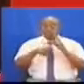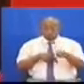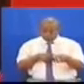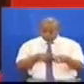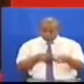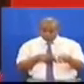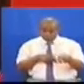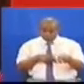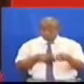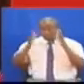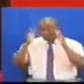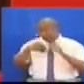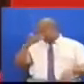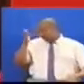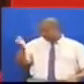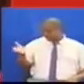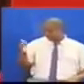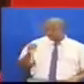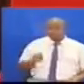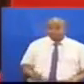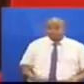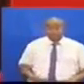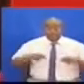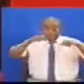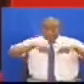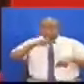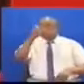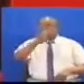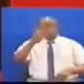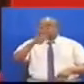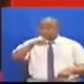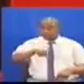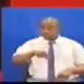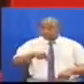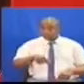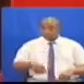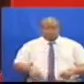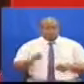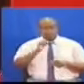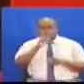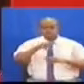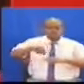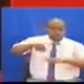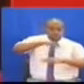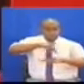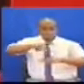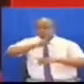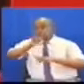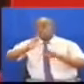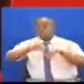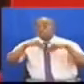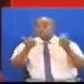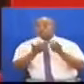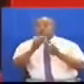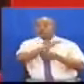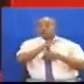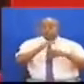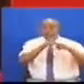Spika, taifa letu leo hii kama ninavyofahamu sio kisiwa. Dunia nzima imekumbwa na